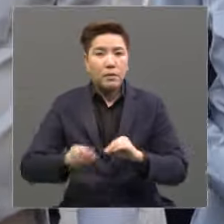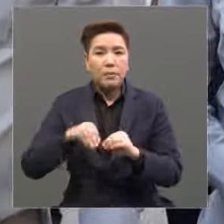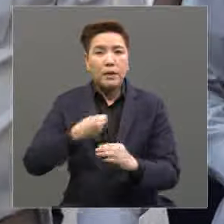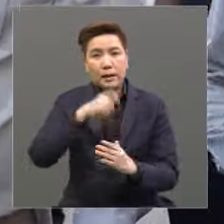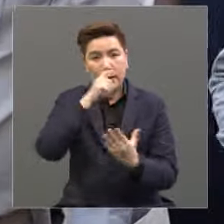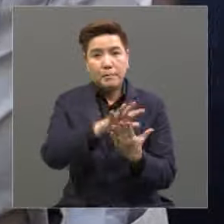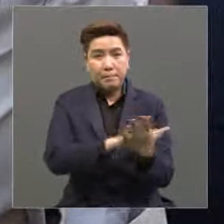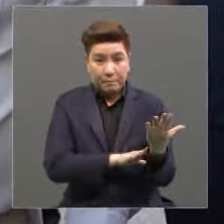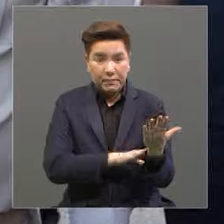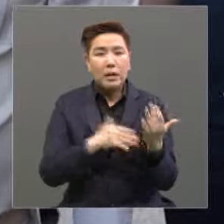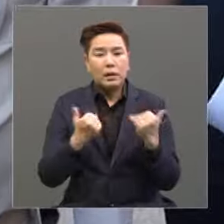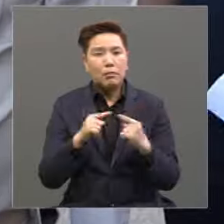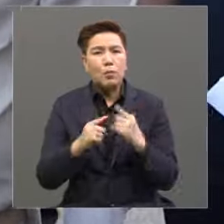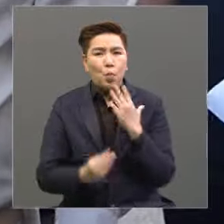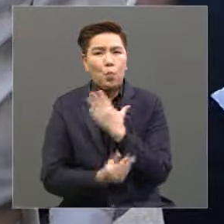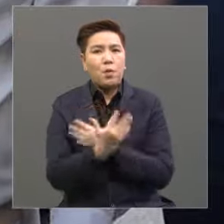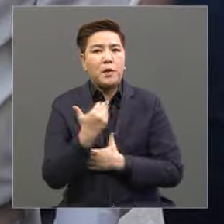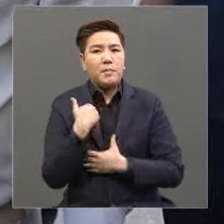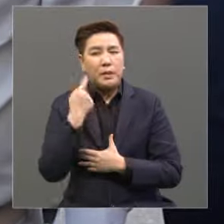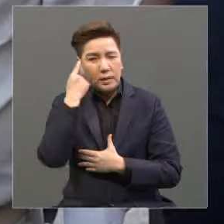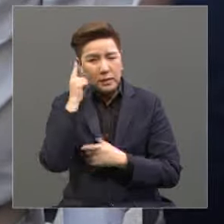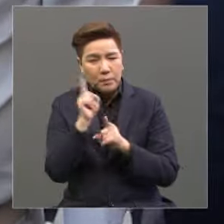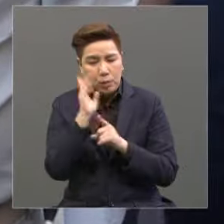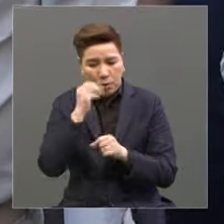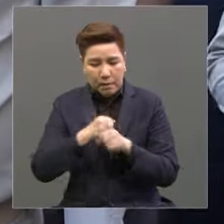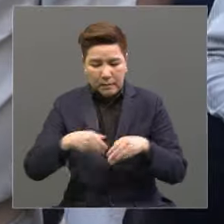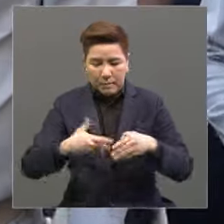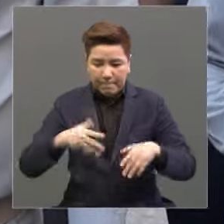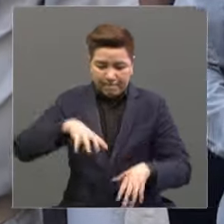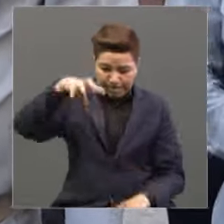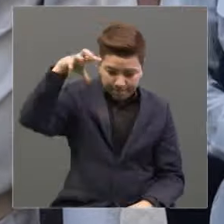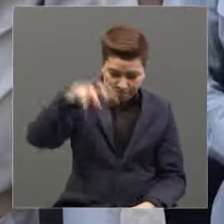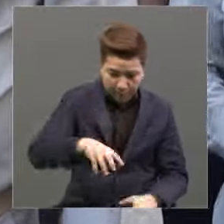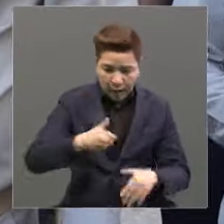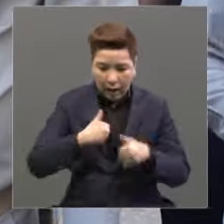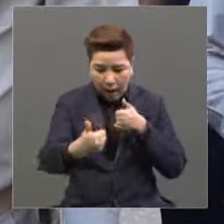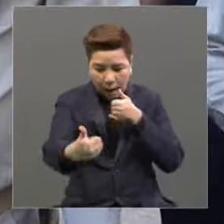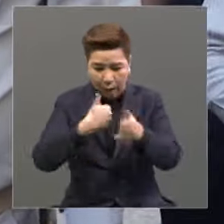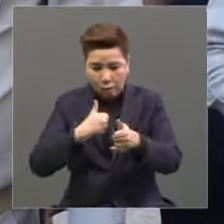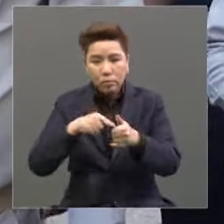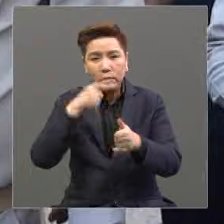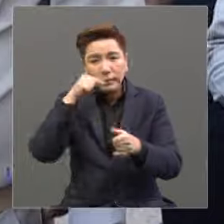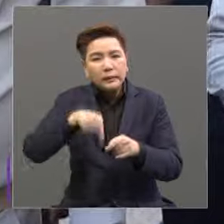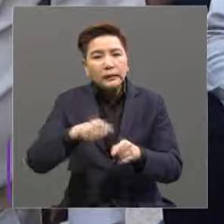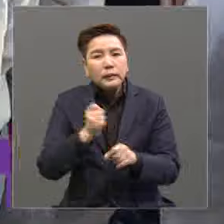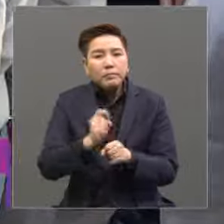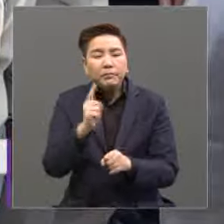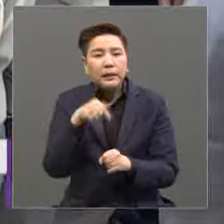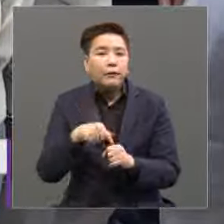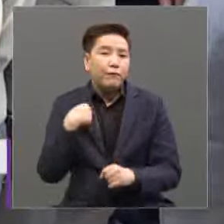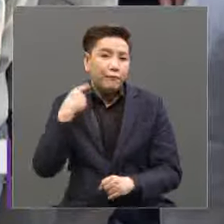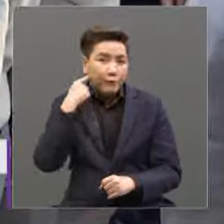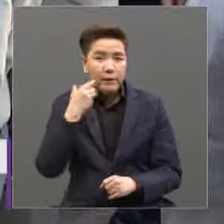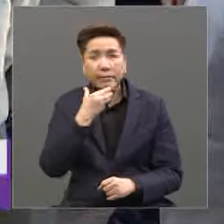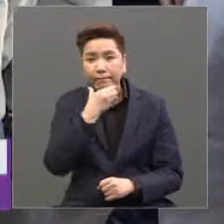าประเทศก็มีความเป็นไปได้สูงนะคะที่อาจจะมีการตั้งด่านศุลกากรแห่งใหม่ในพื้นที่นี้ไปฟังเสียงคุณสุทิน